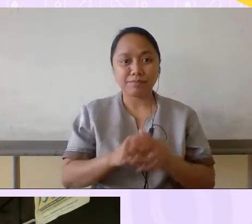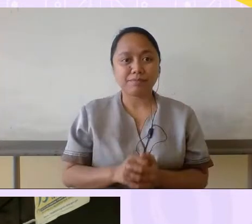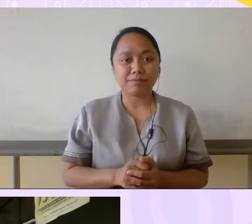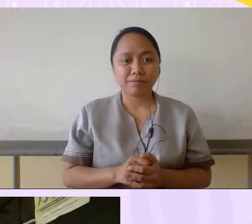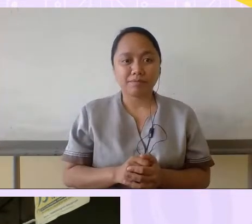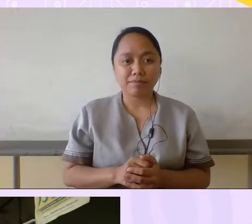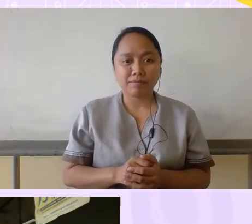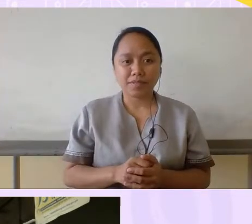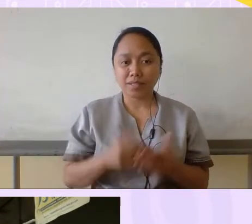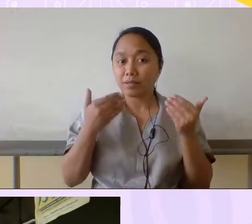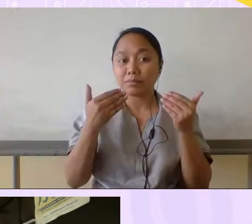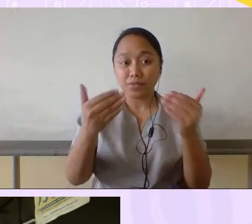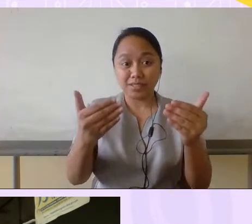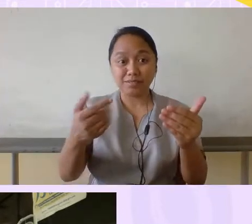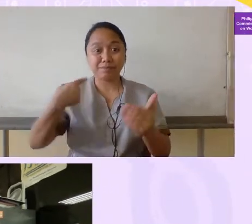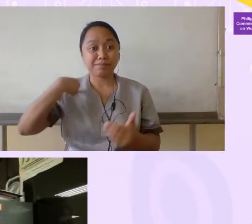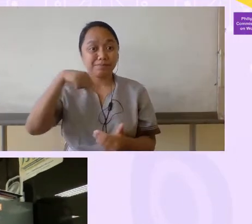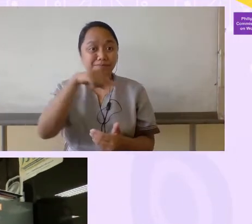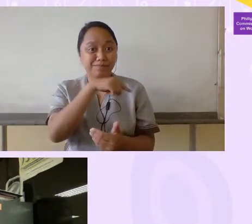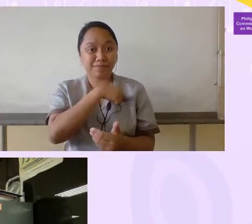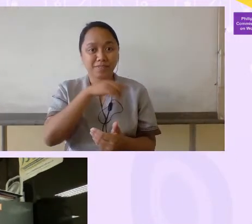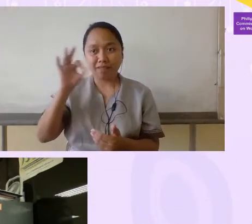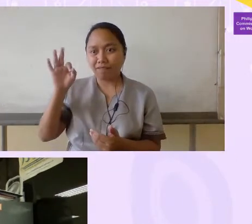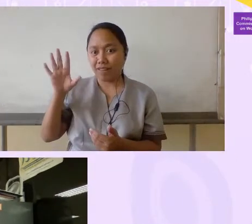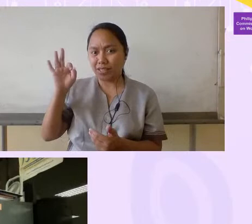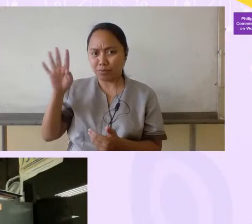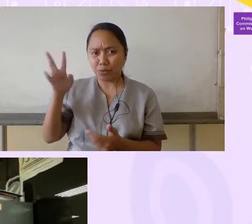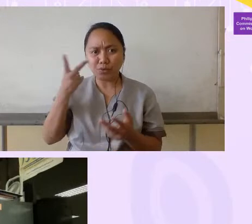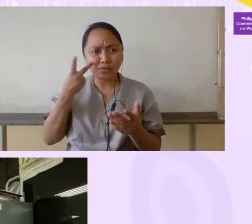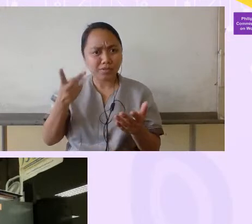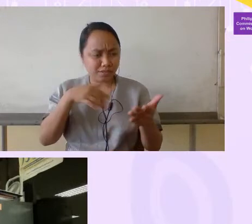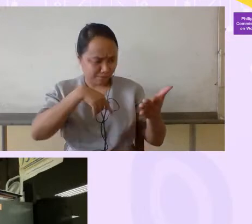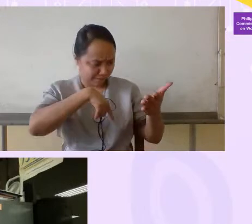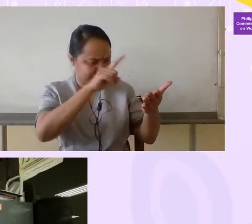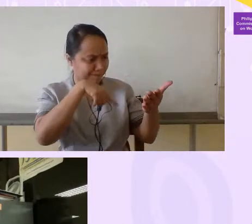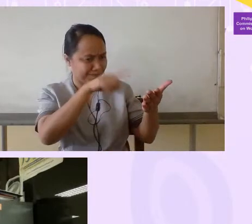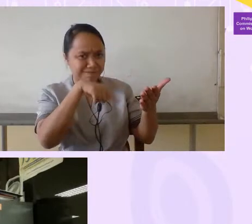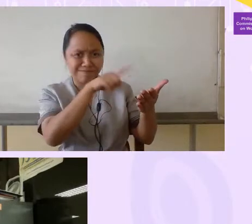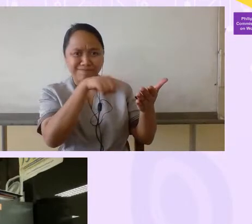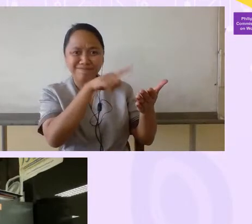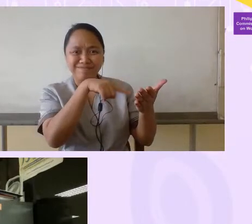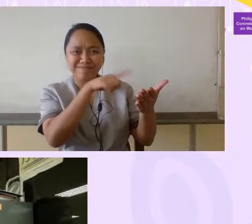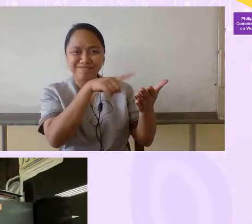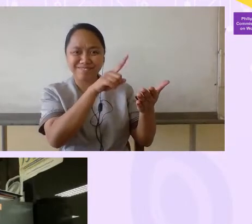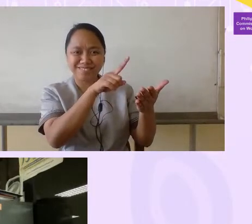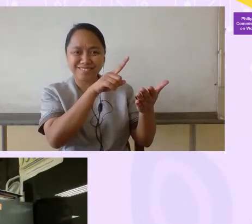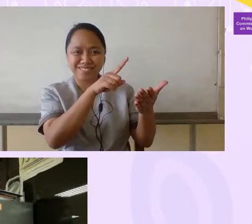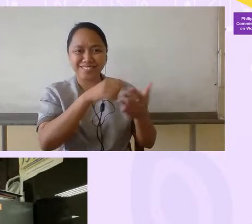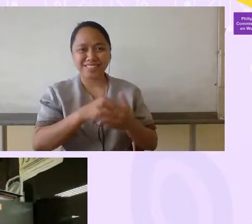mga kasama sa Facebook Live and even sa ating YouTube channel. Hello po sa mga taga